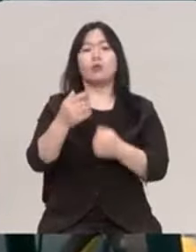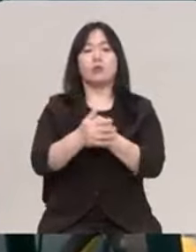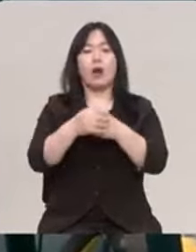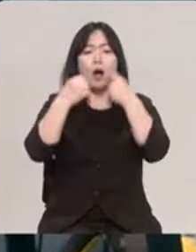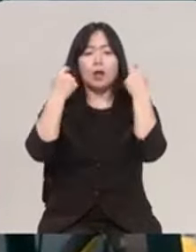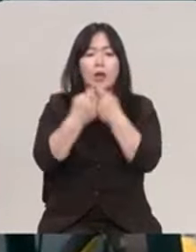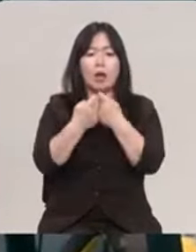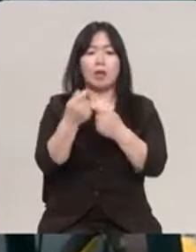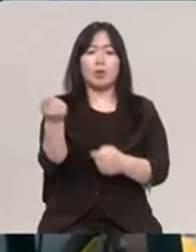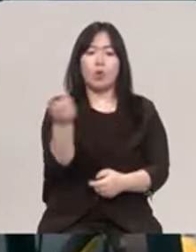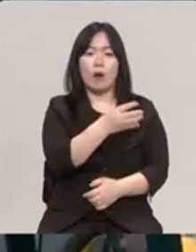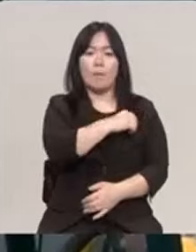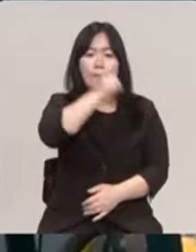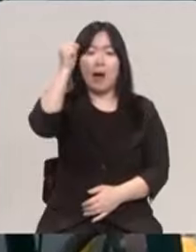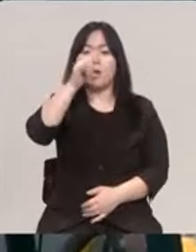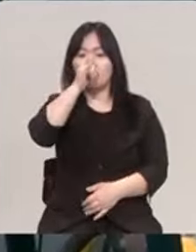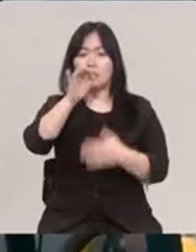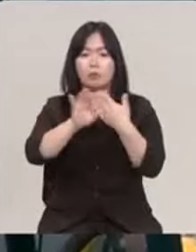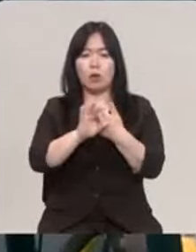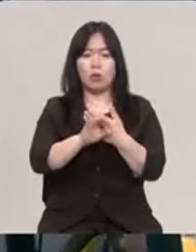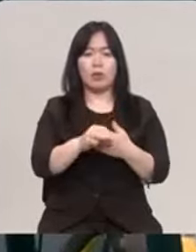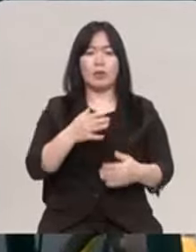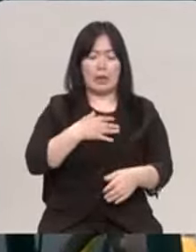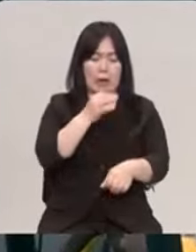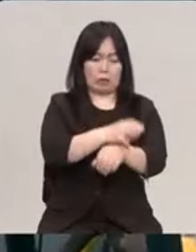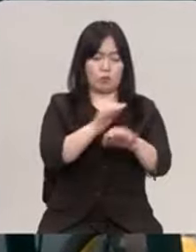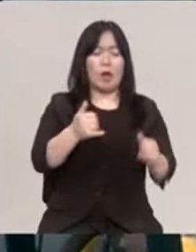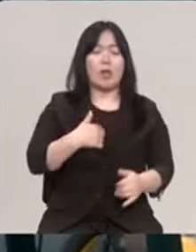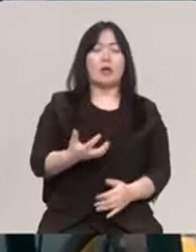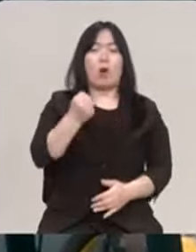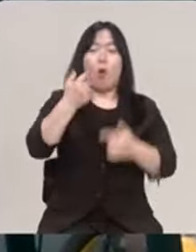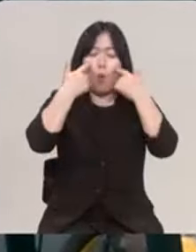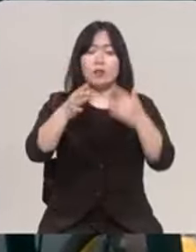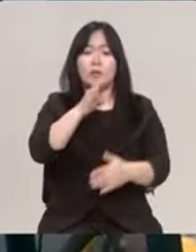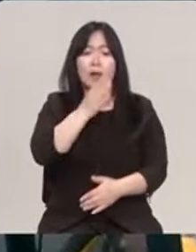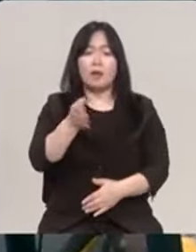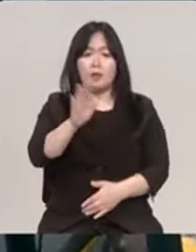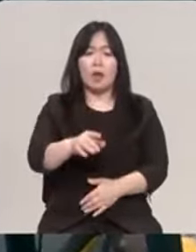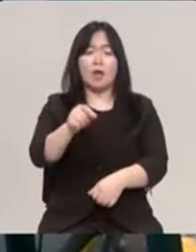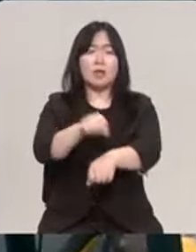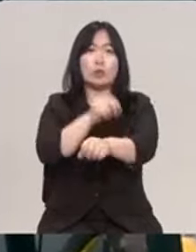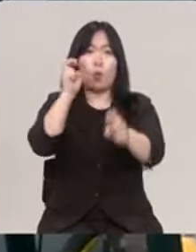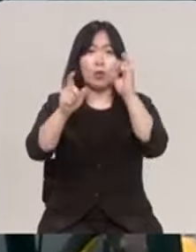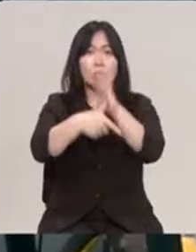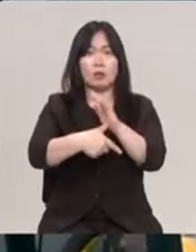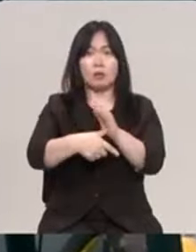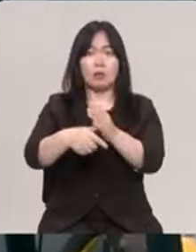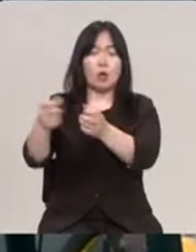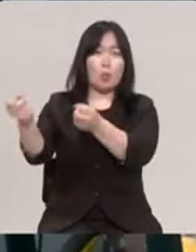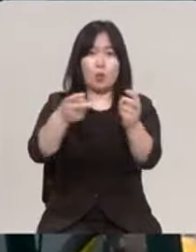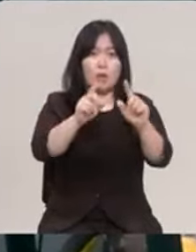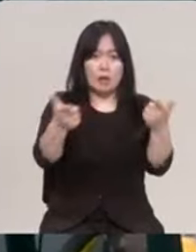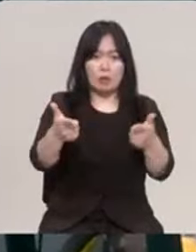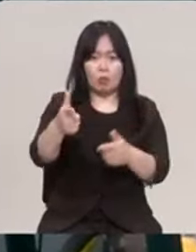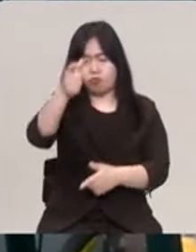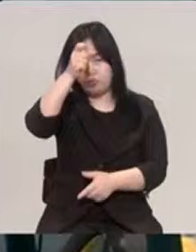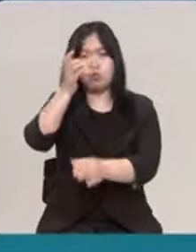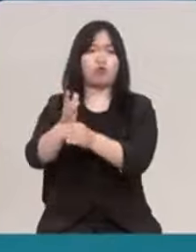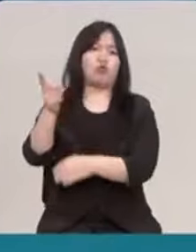개인 통관부로 통관이 끝난 물건은 구매자 소유가 확실한데 이것을 특송업체가 저에게 배송을 하지 않고